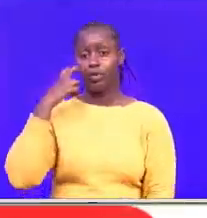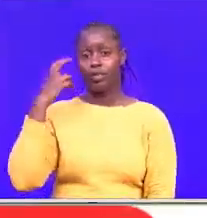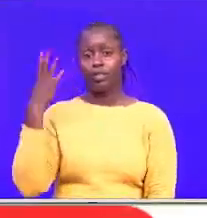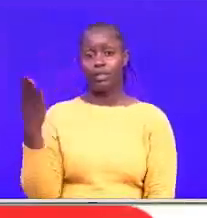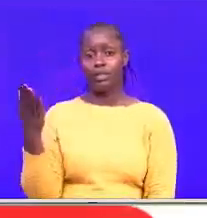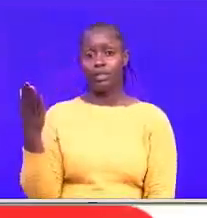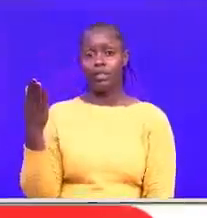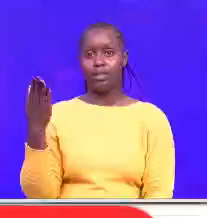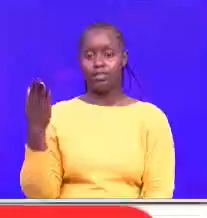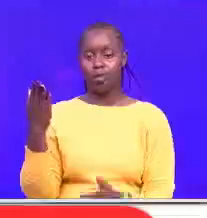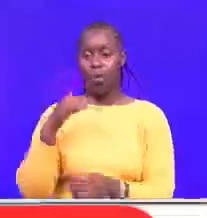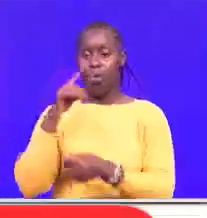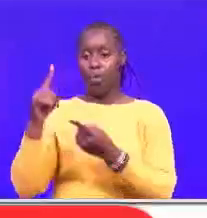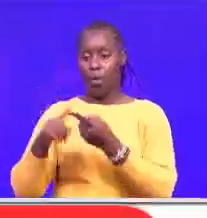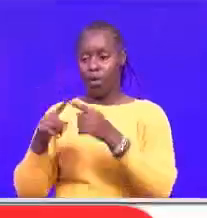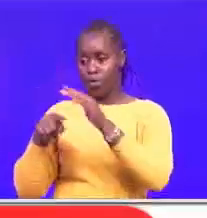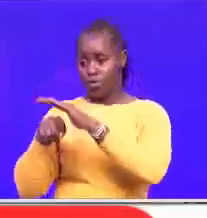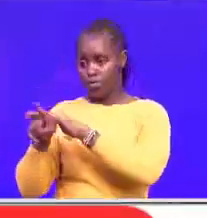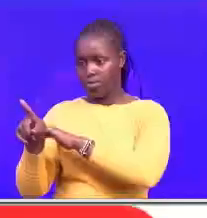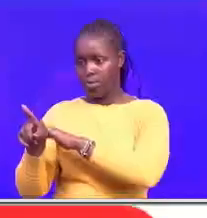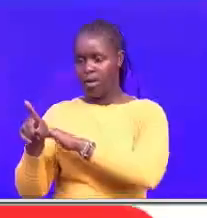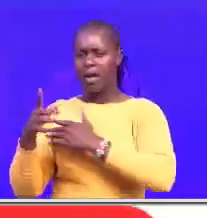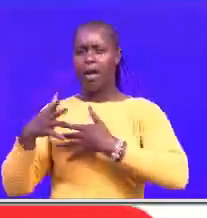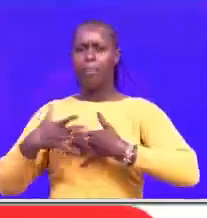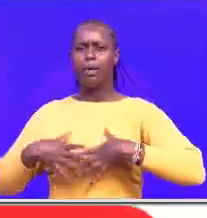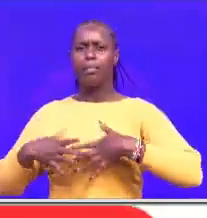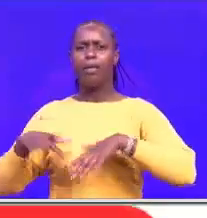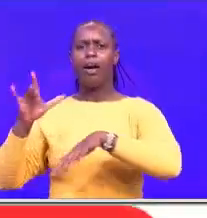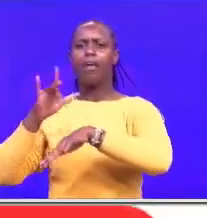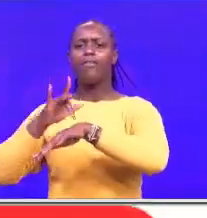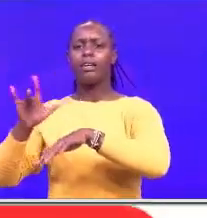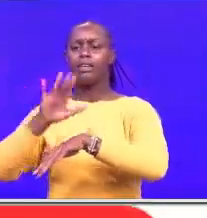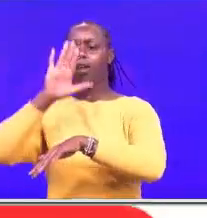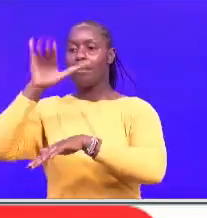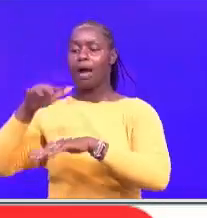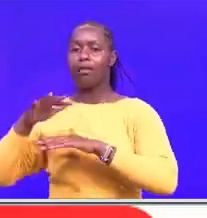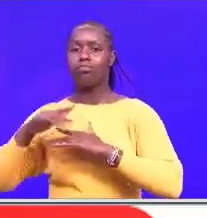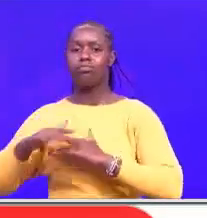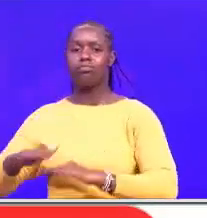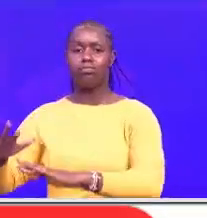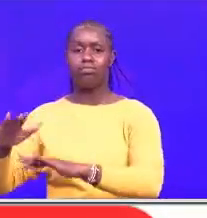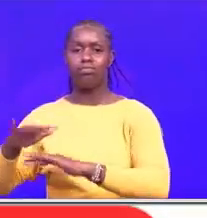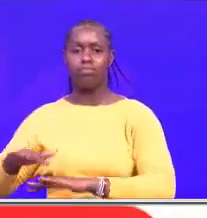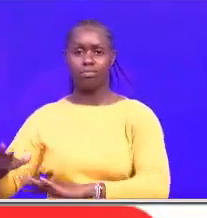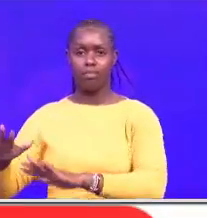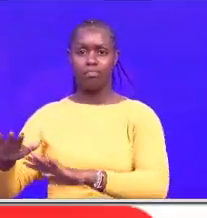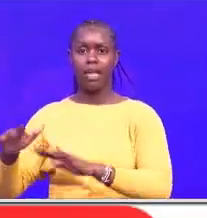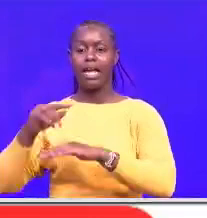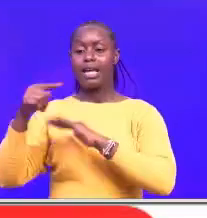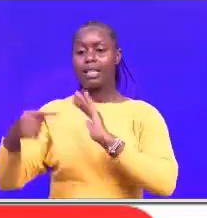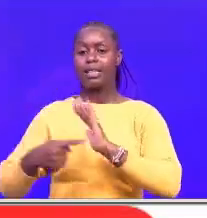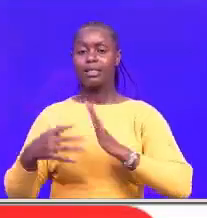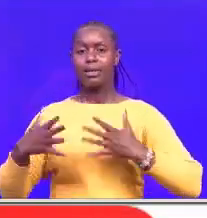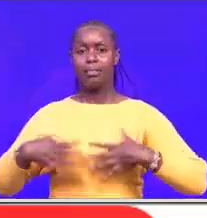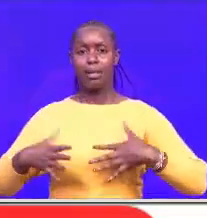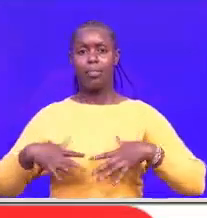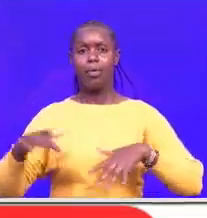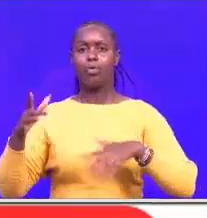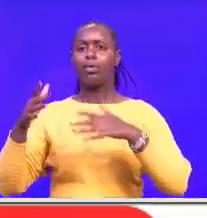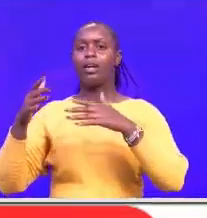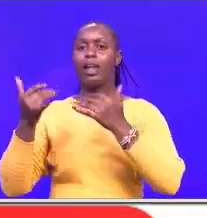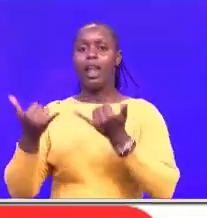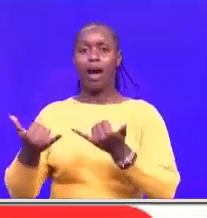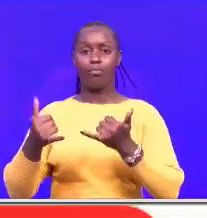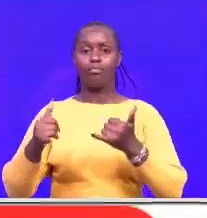kamili unayopatana nayo walioathirika na mafuriko katika msimu huu wa masika. Waathiriwa hao wakilazimika kupiga